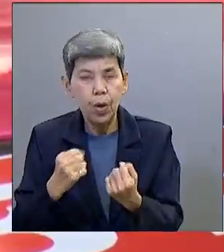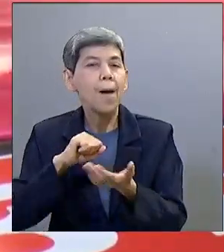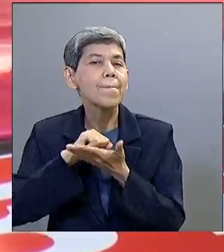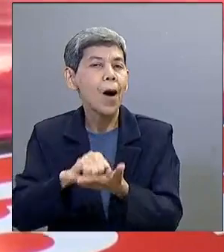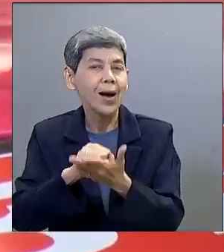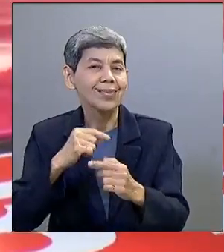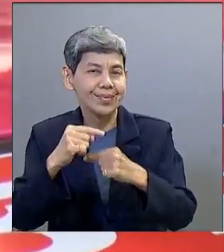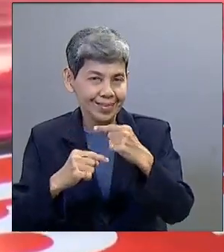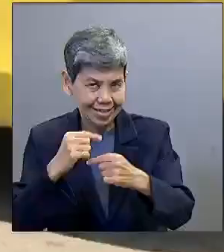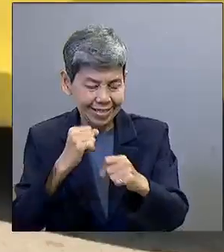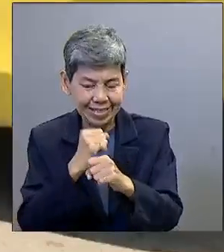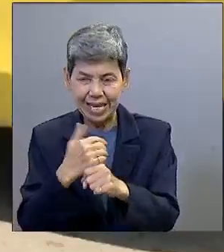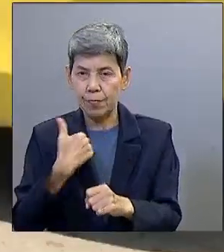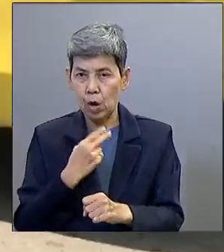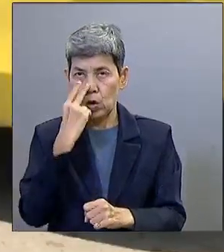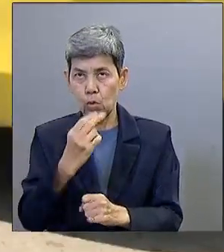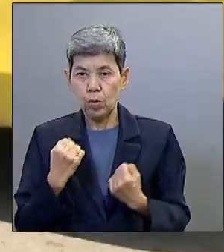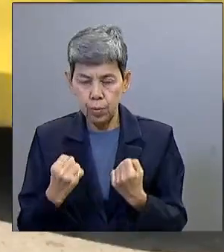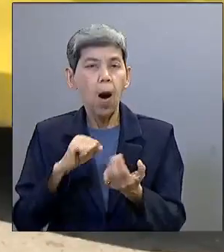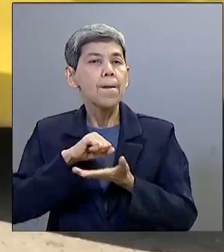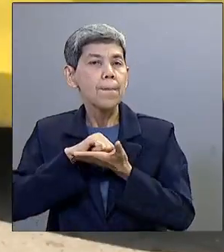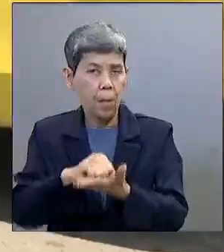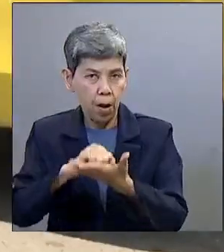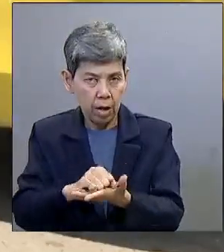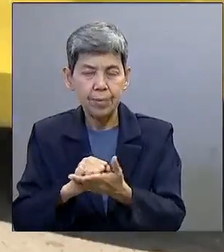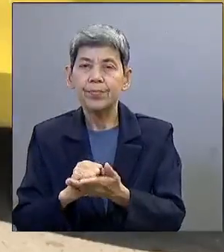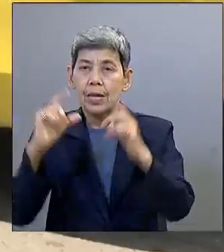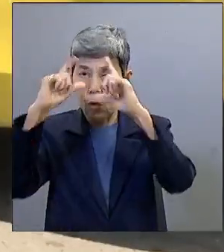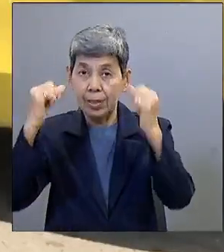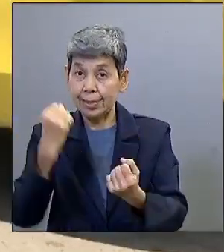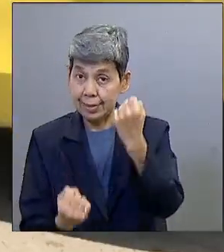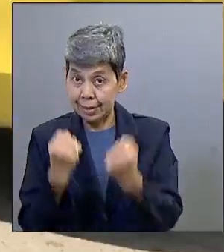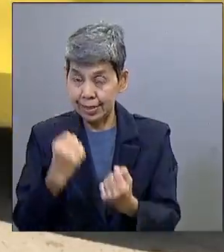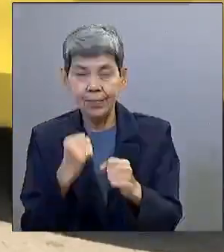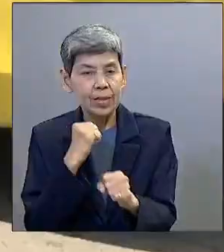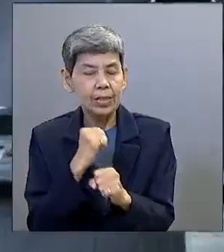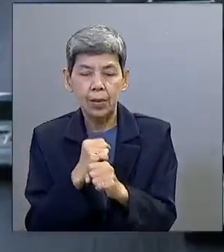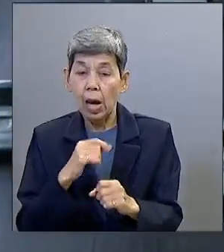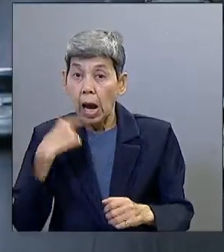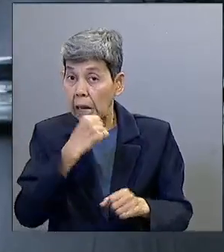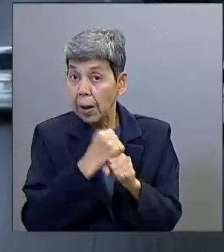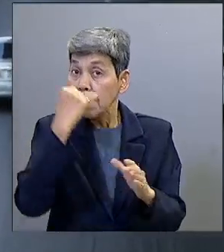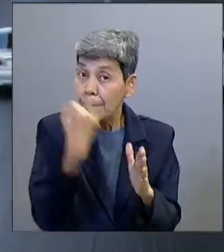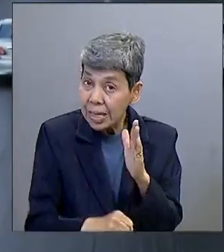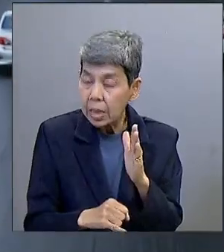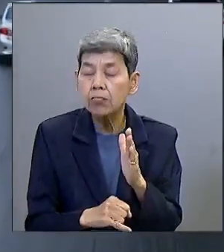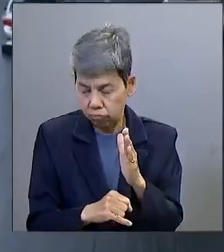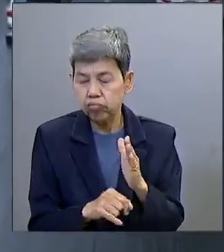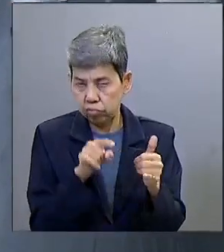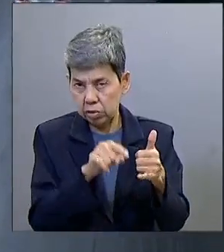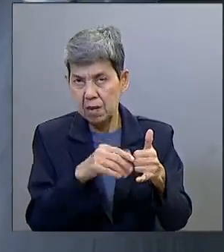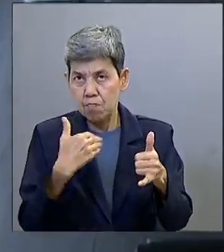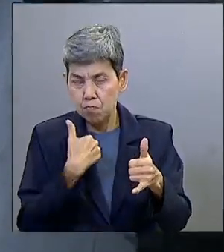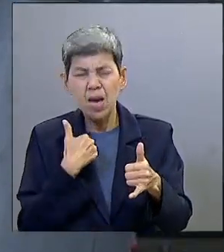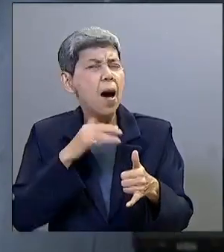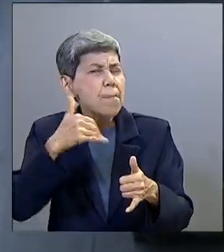เพื่อที่จะเพิ่มประสิทธิภาพของการให้บริการของรถแท็กซี่และดำเนินการลงโทษกับผู้ฝ่าฝืนขั้นสูงสุดซึ่งก็